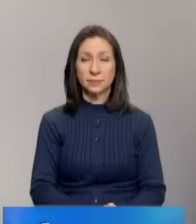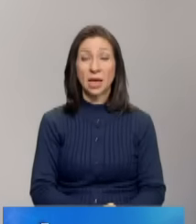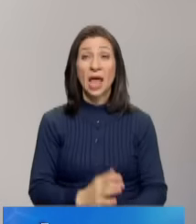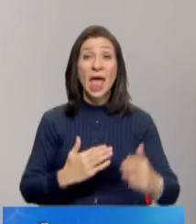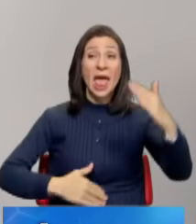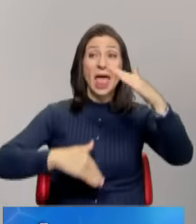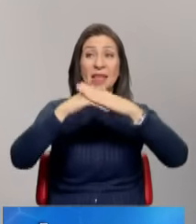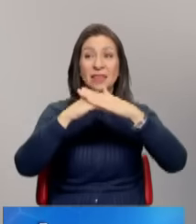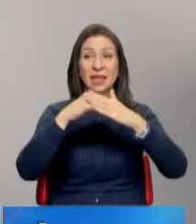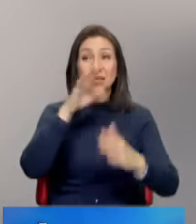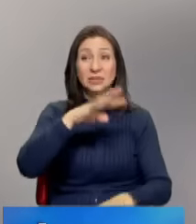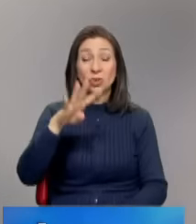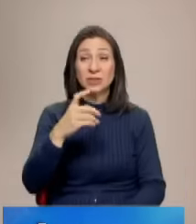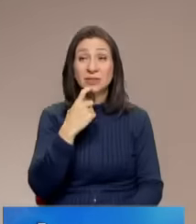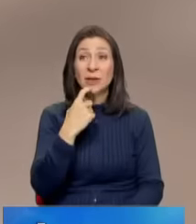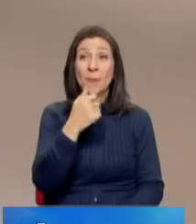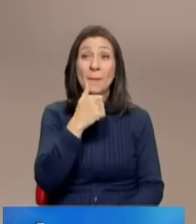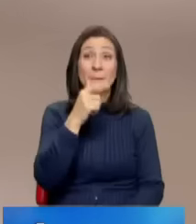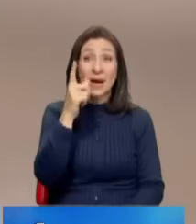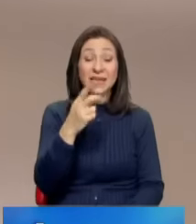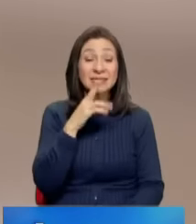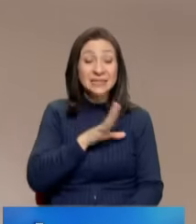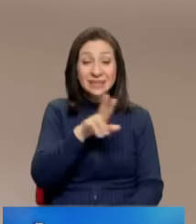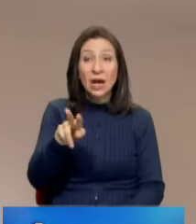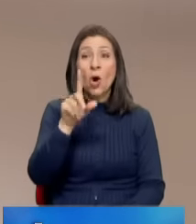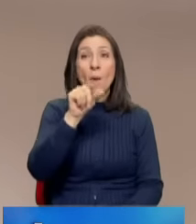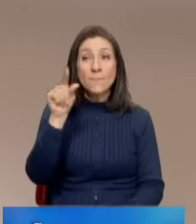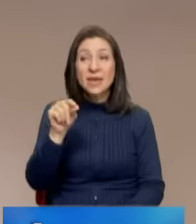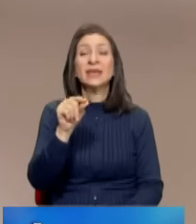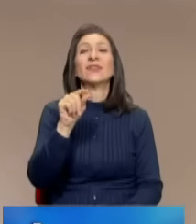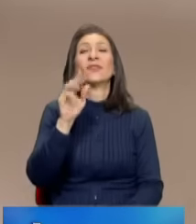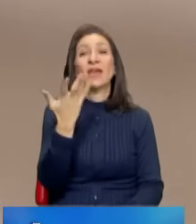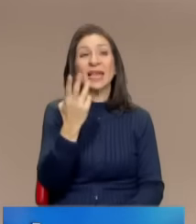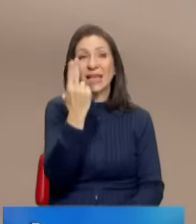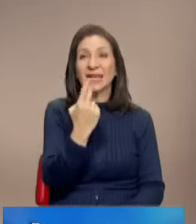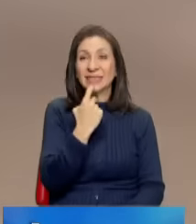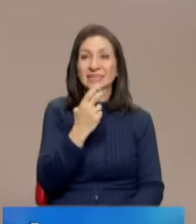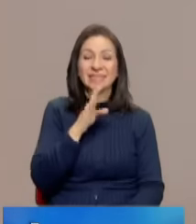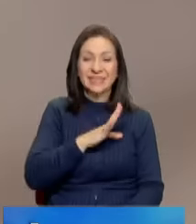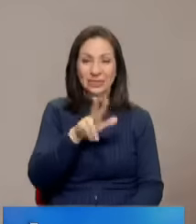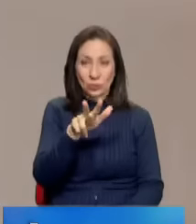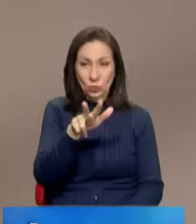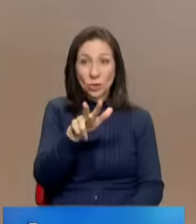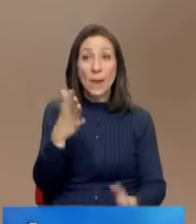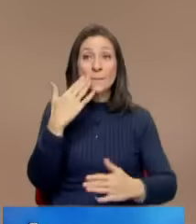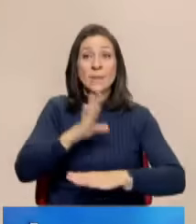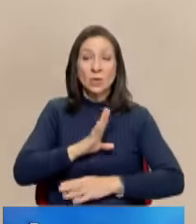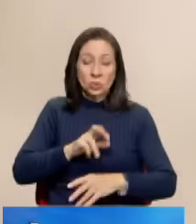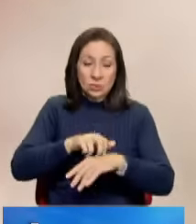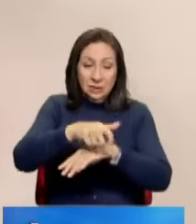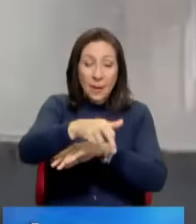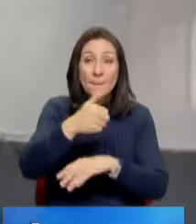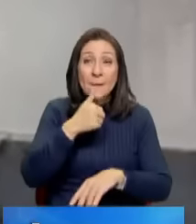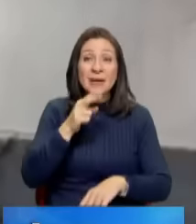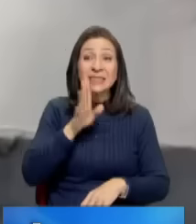En üst katta yaşayan 44 yaşındaki Özkan Ayla, kızları 11 yaşındaki Tuana ve 7 yaşındaki Elif Su balkona çıktı.